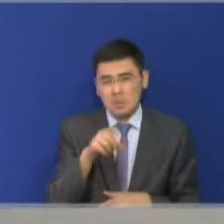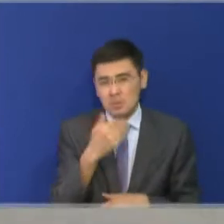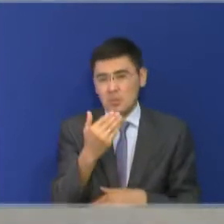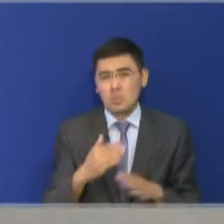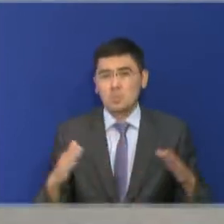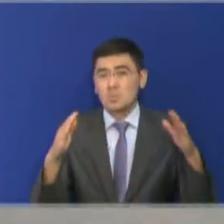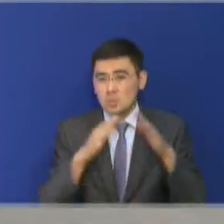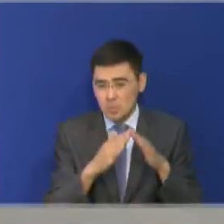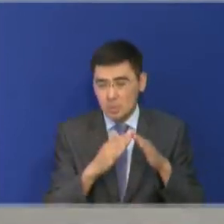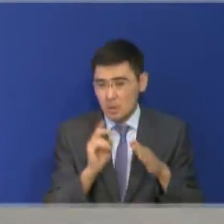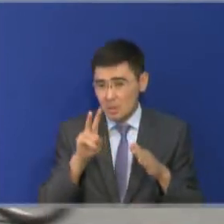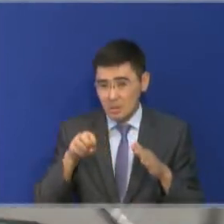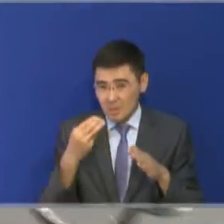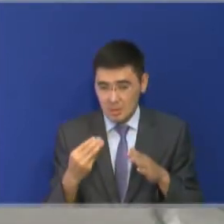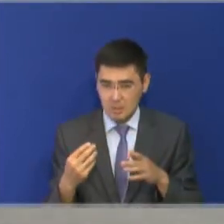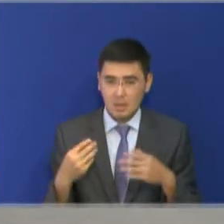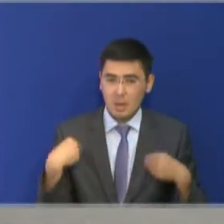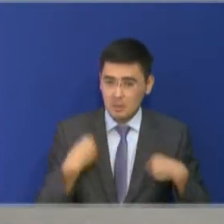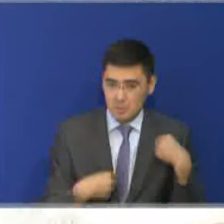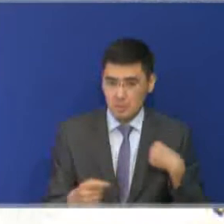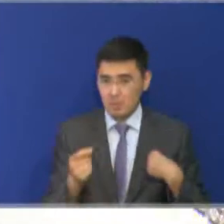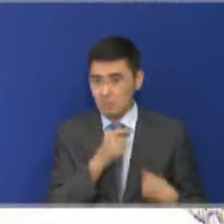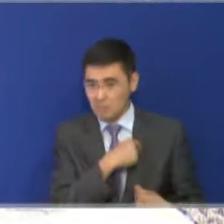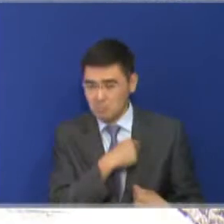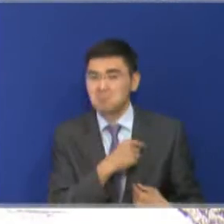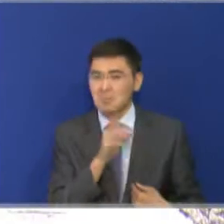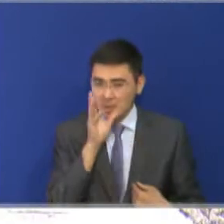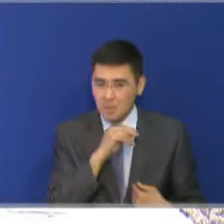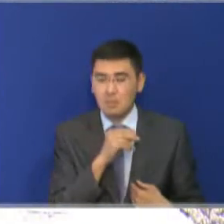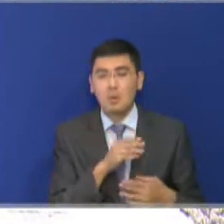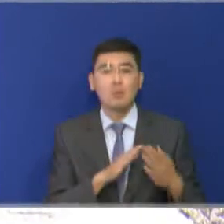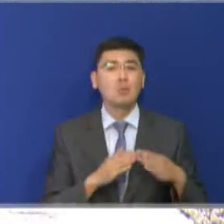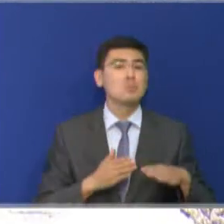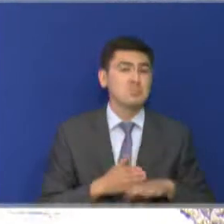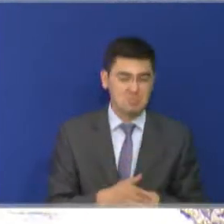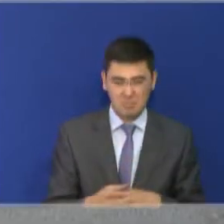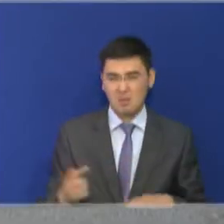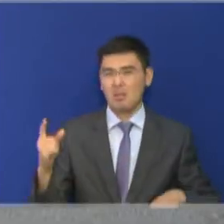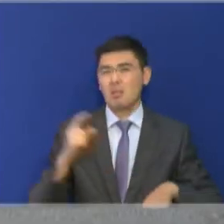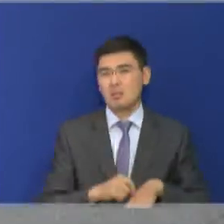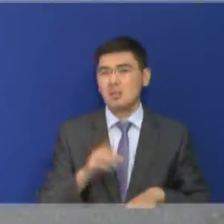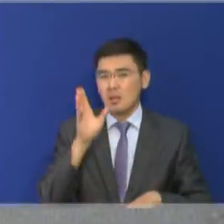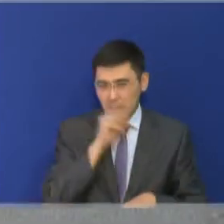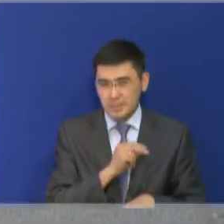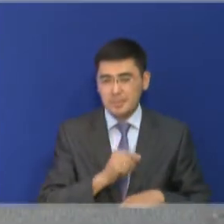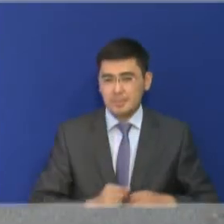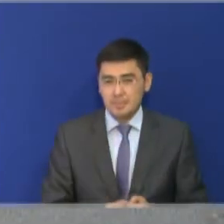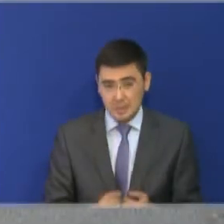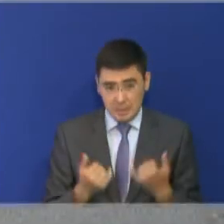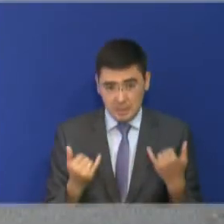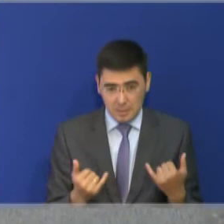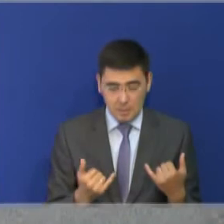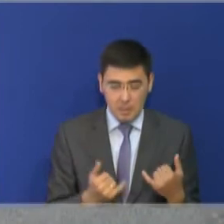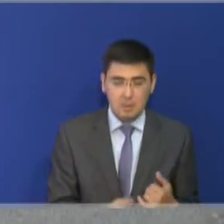киімге жабысып келуі әбден ықтимал. Бұл жәндіктер сәуір, мамыр және маусым айларында ерекше белсенділік танытады.